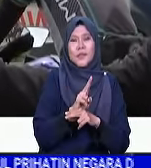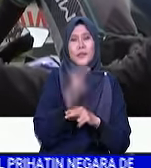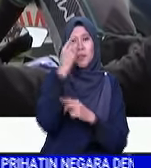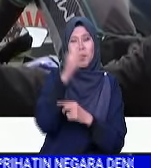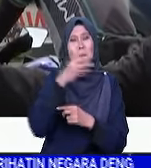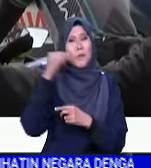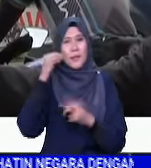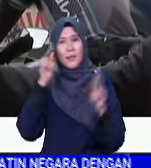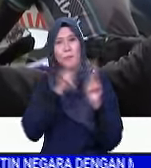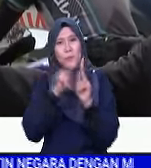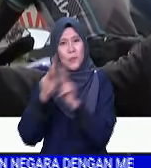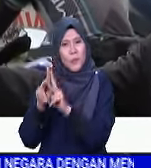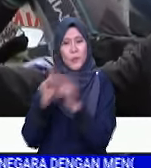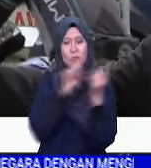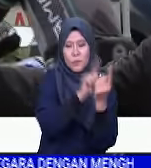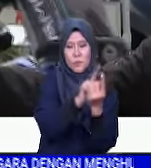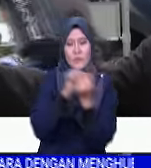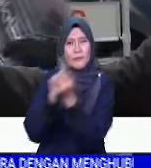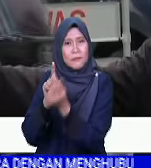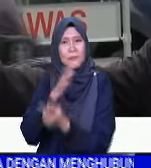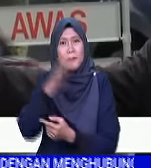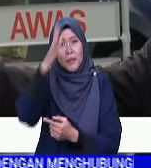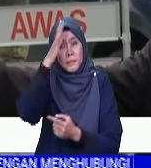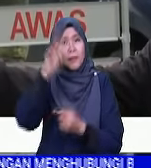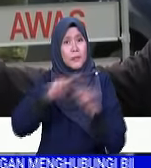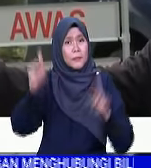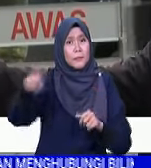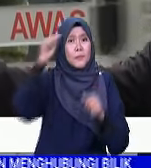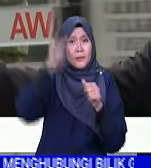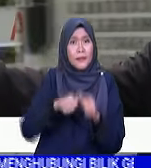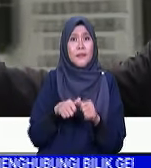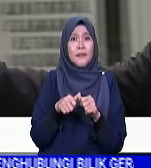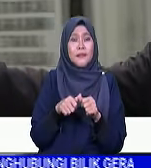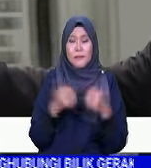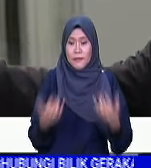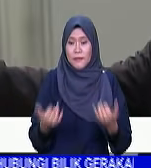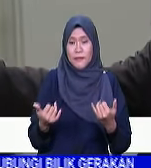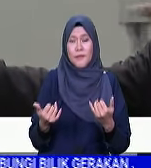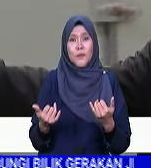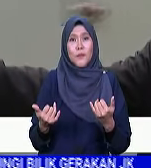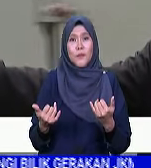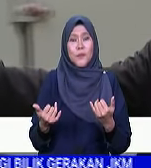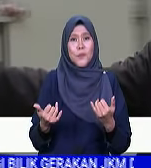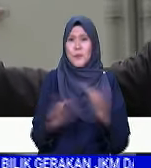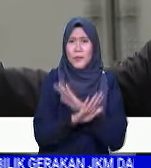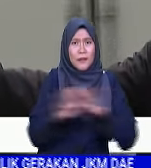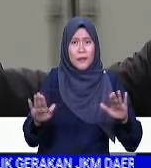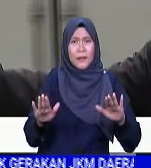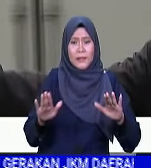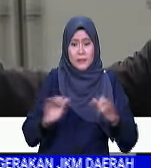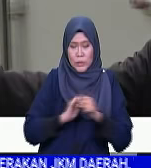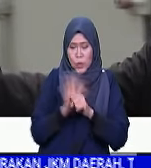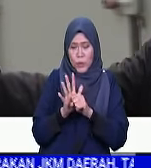sepenuhnya untuk balik ke kampung, untuk berjumpa dengan ibu bapa. Namun, kita mesti ingat, pada masa sekarang ini, kita jangan bawa